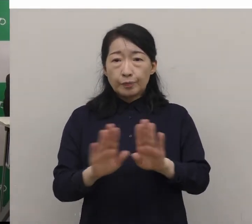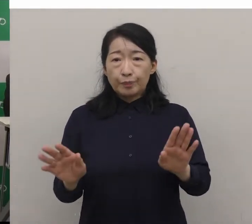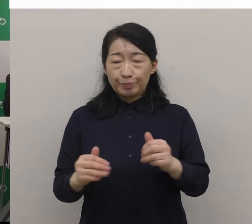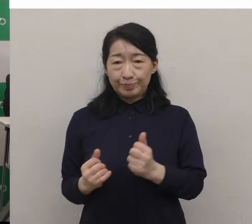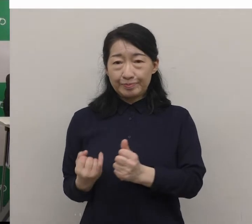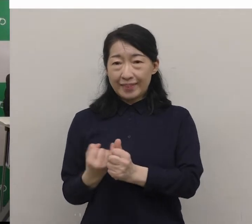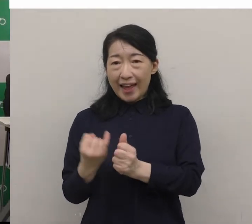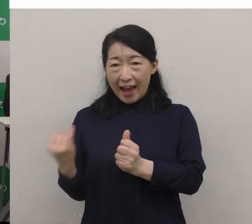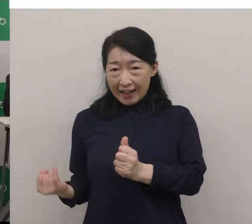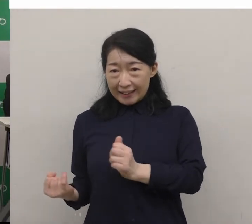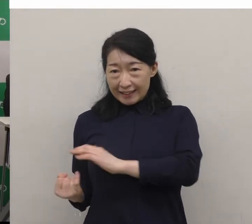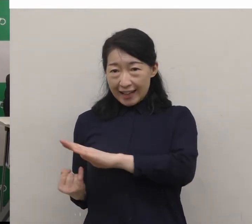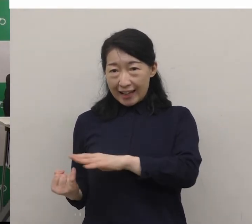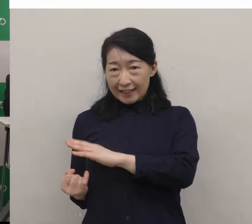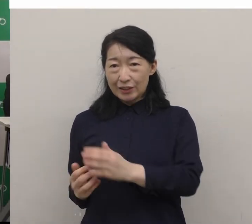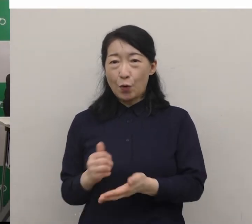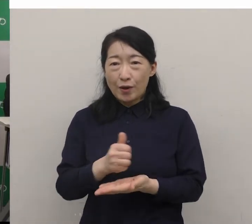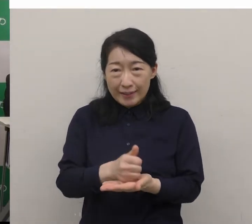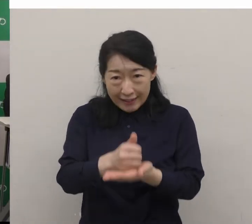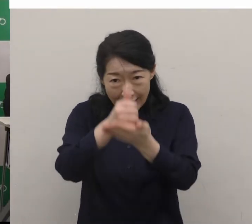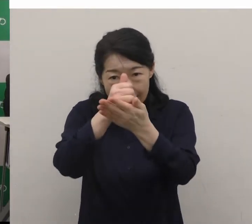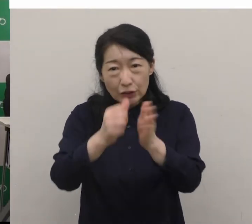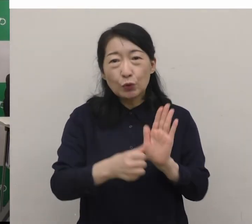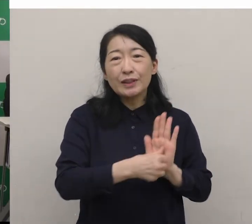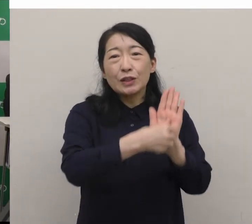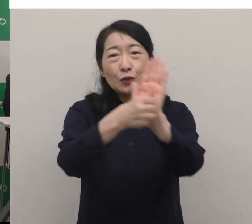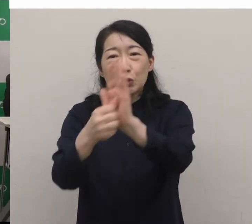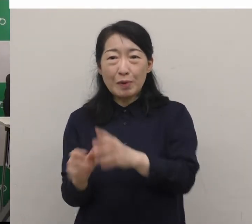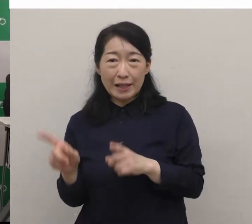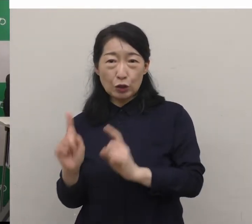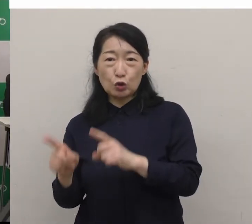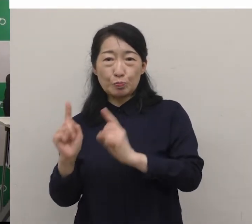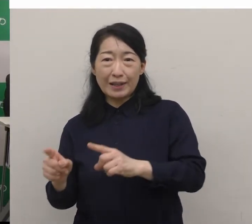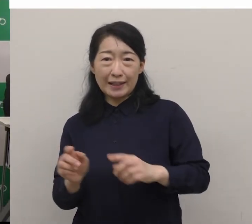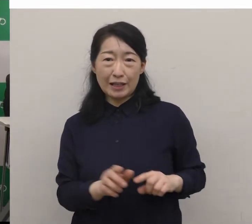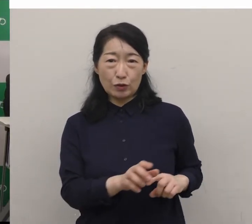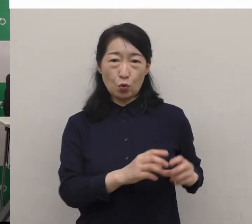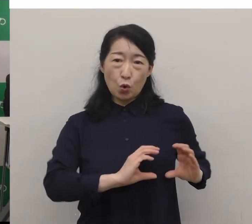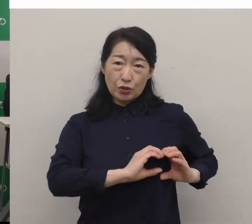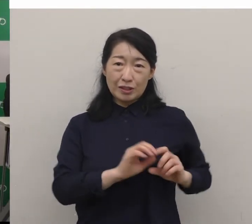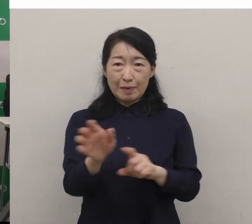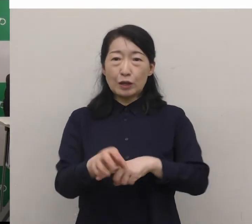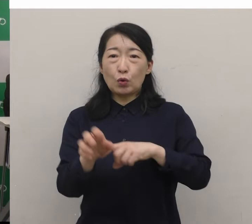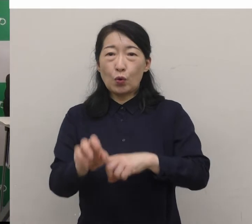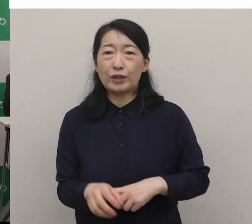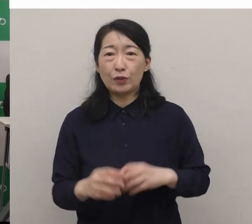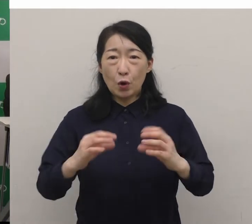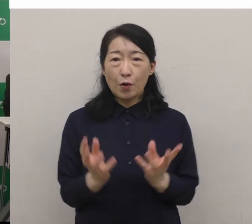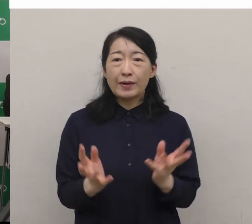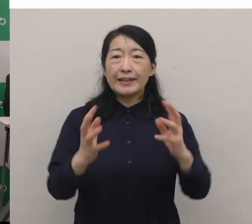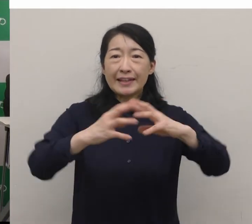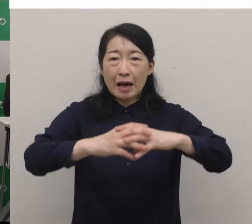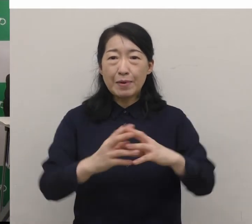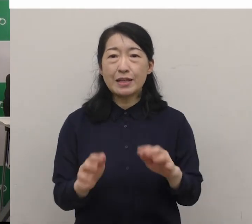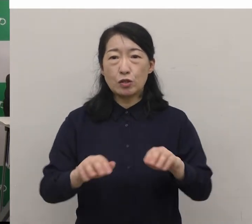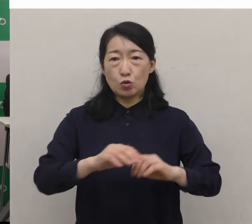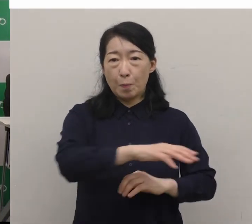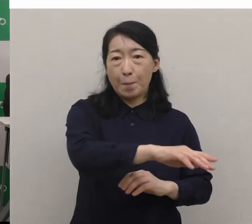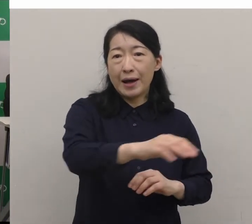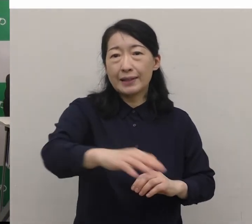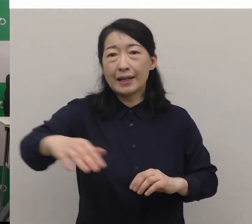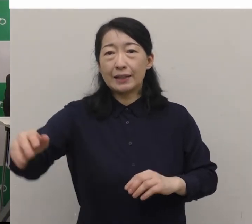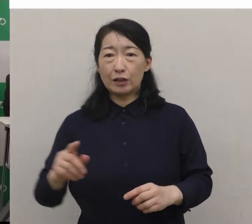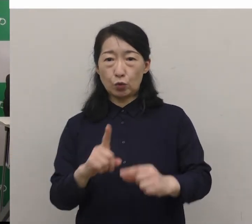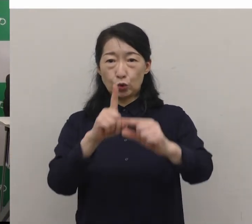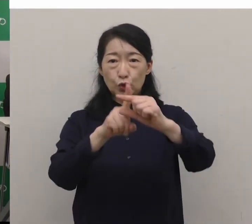な群馬県の嬬恋村で開催されているキャベツ畑の中心で愛を叫ぶに関わっていただいています